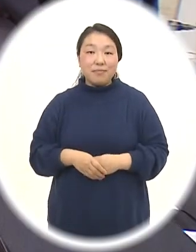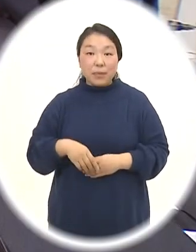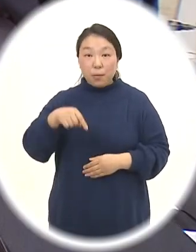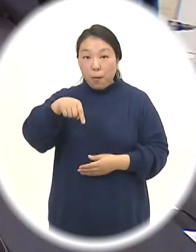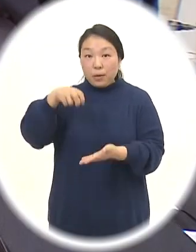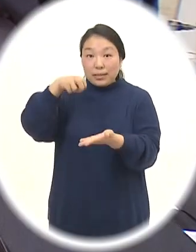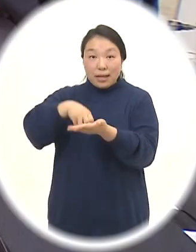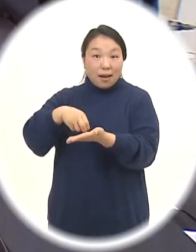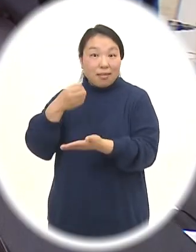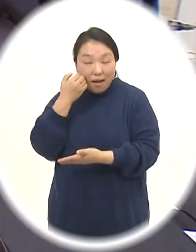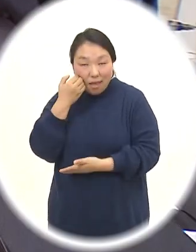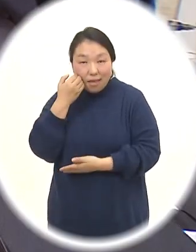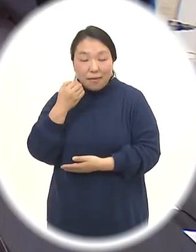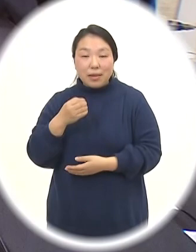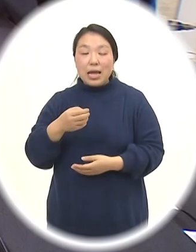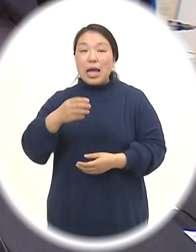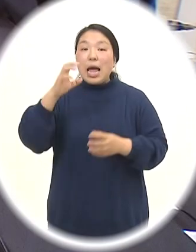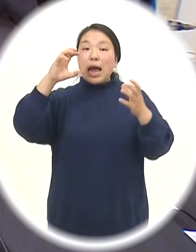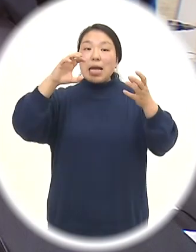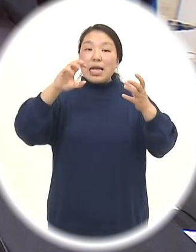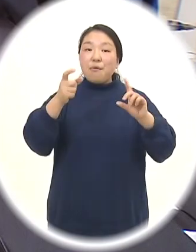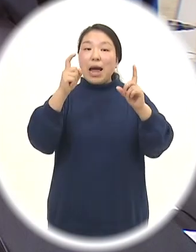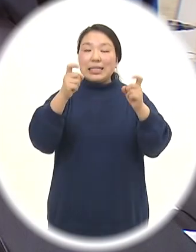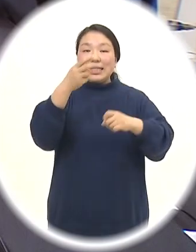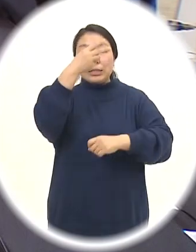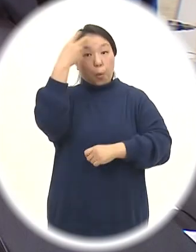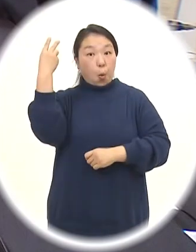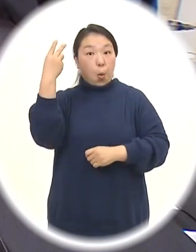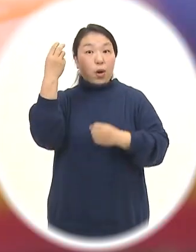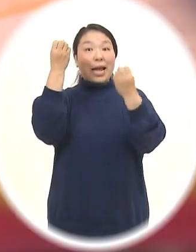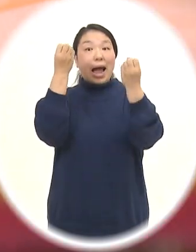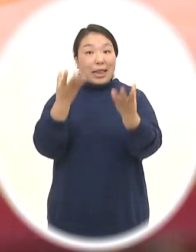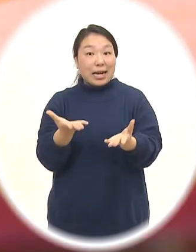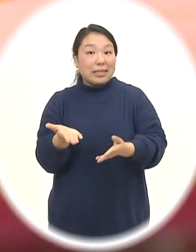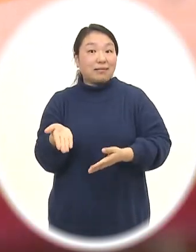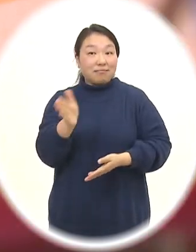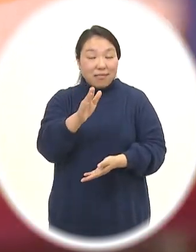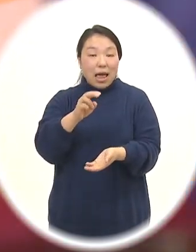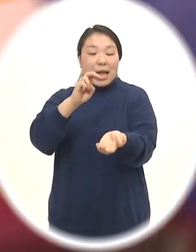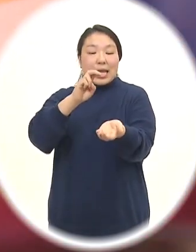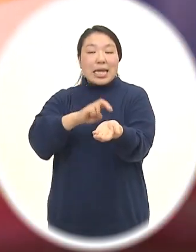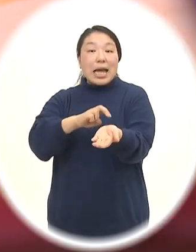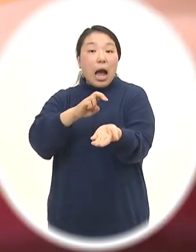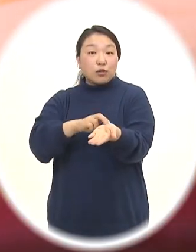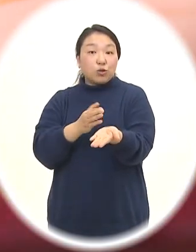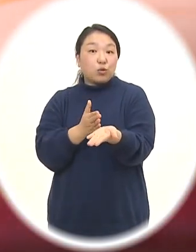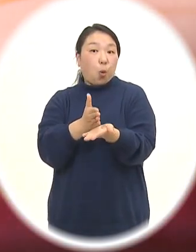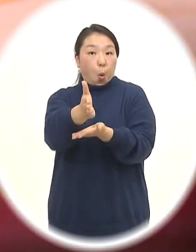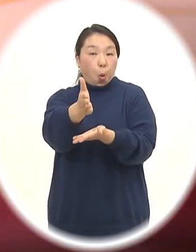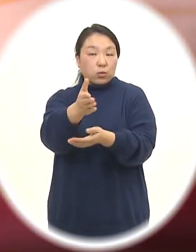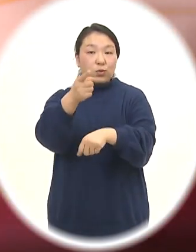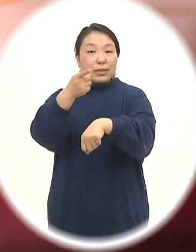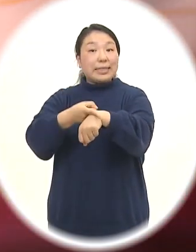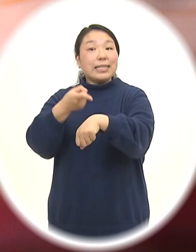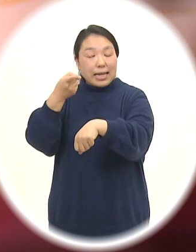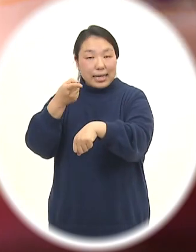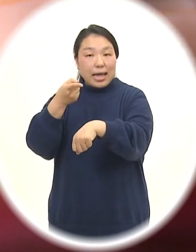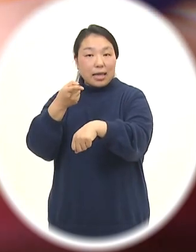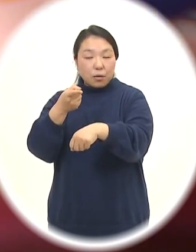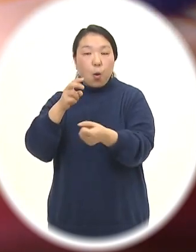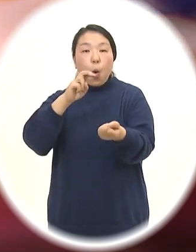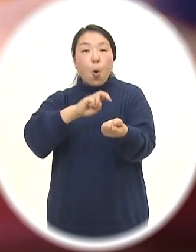皇后体験教室に参加したのはいわき高校に今年度から新設された医学コースの1年生そして